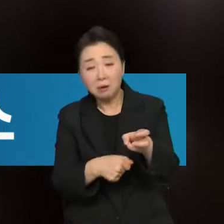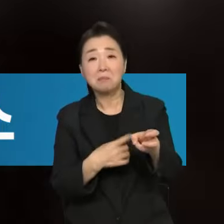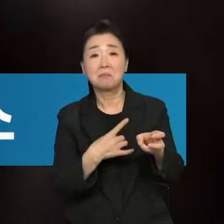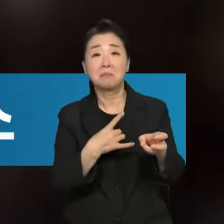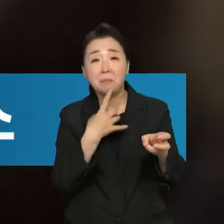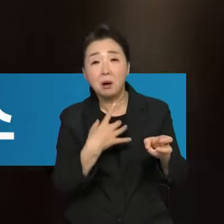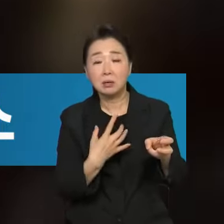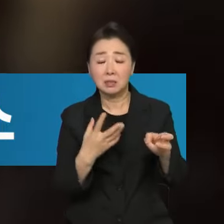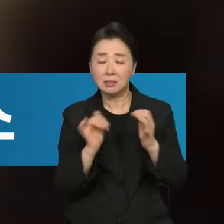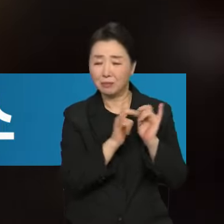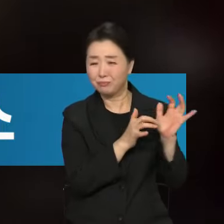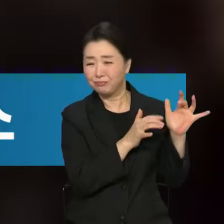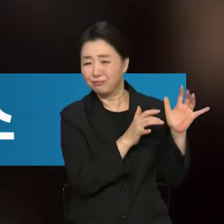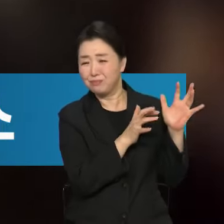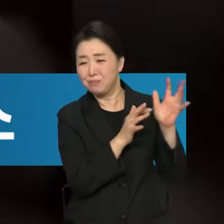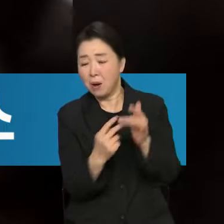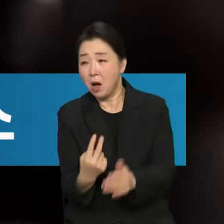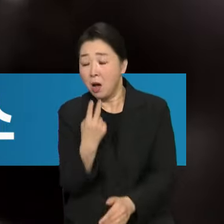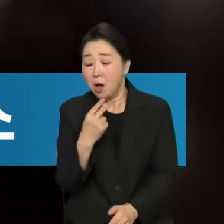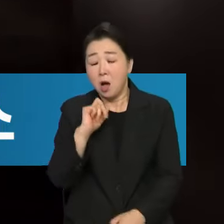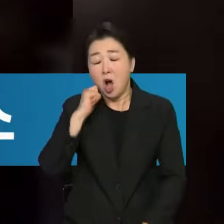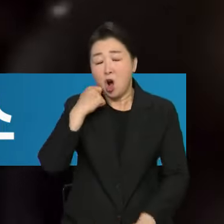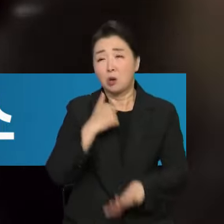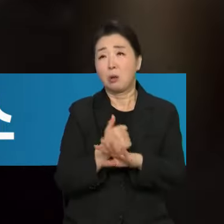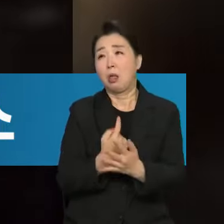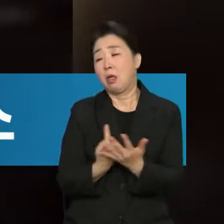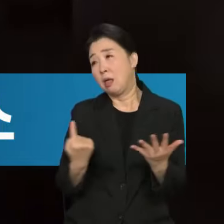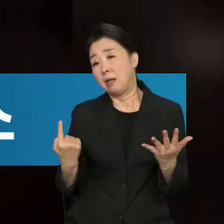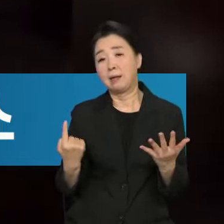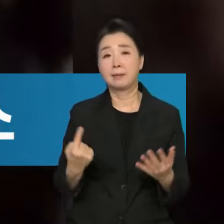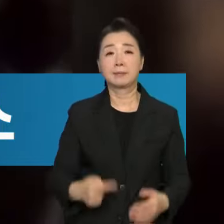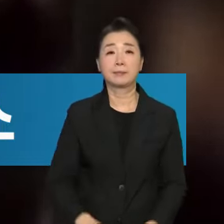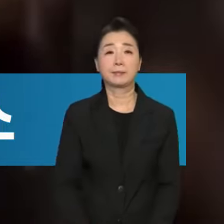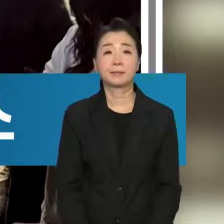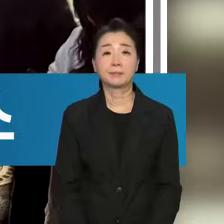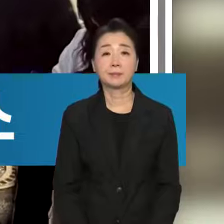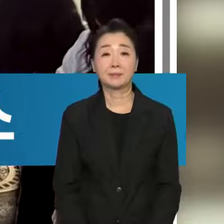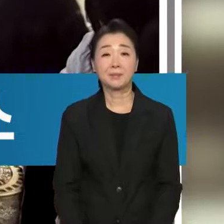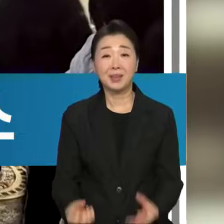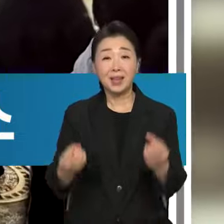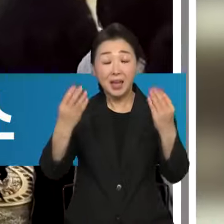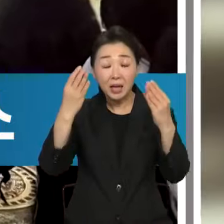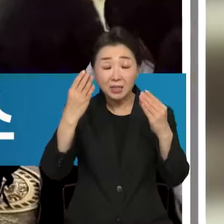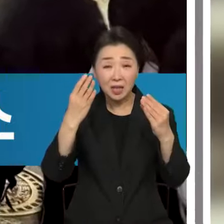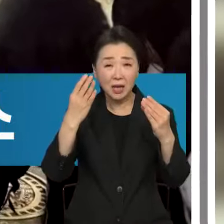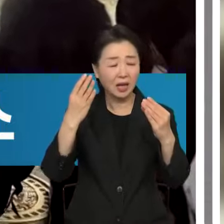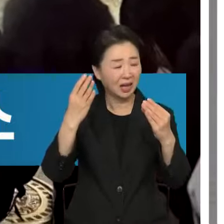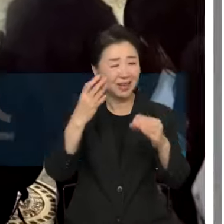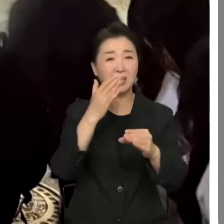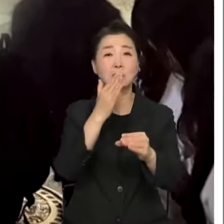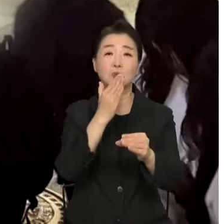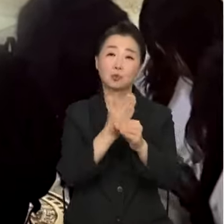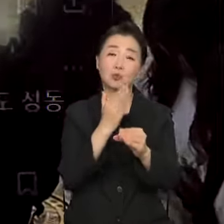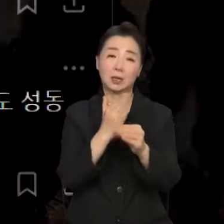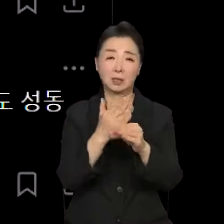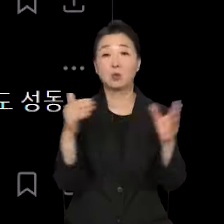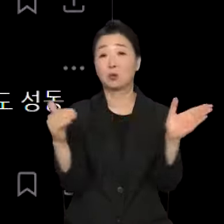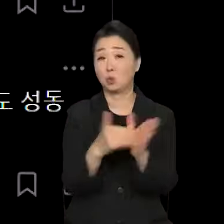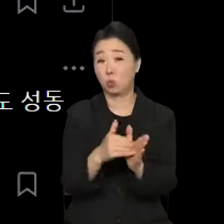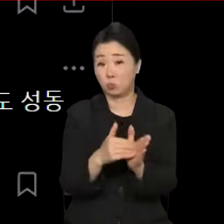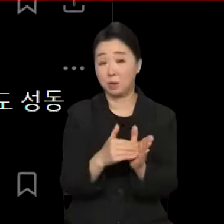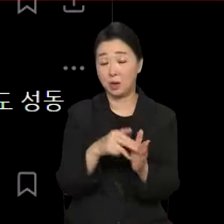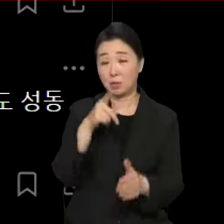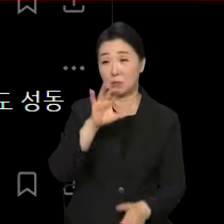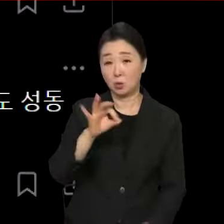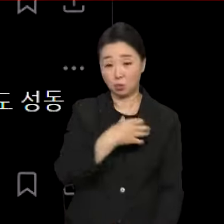사람들이 밀고 들어오며 숨쉬기가 어려워져 떠날 수밖에 없었다고 했습니다 결국 행사는 도중에 종료됐습니다 성동구청